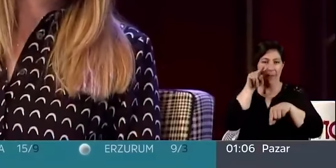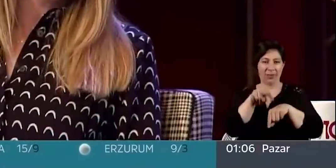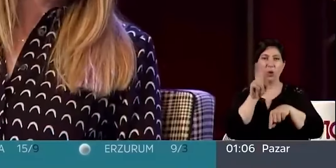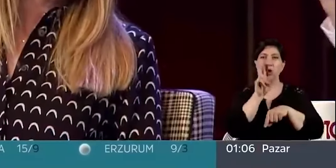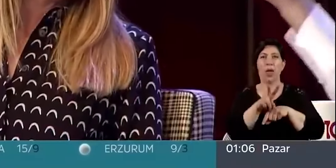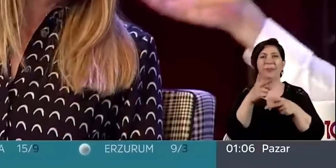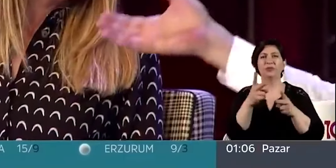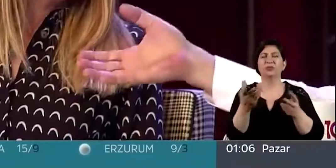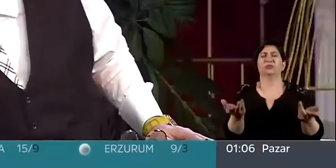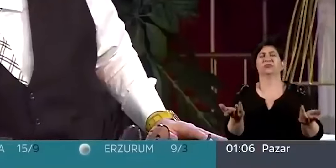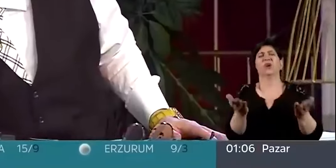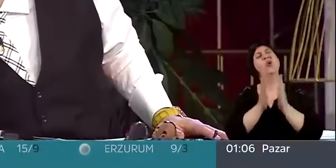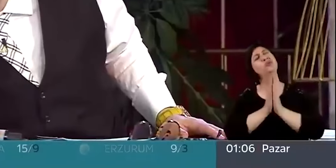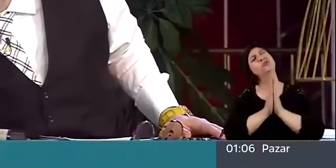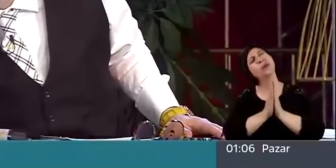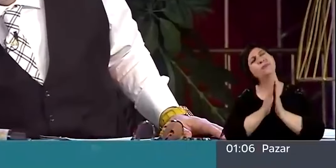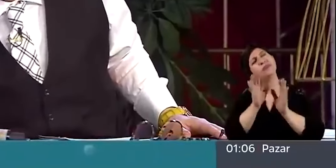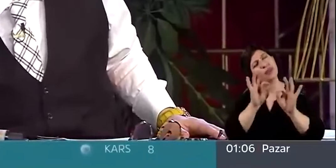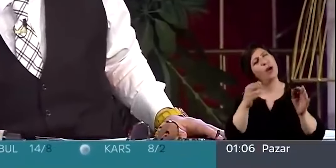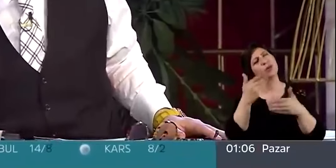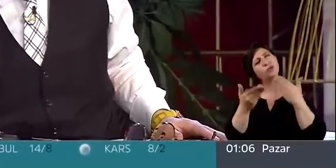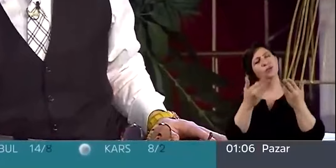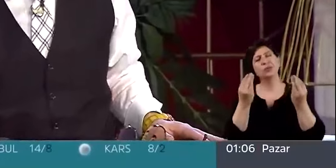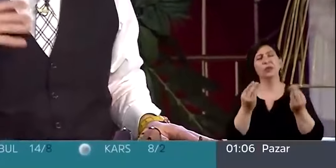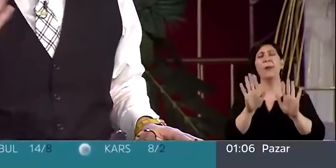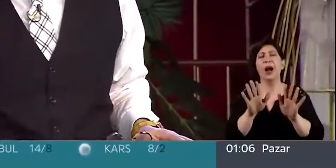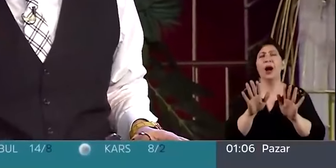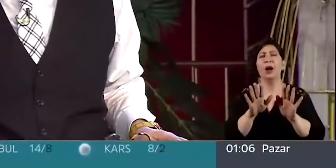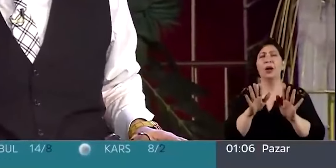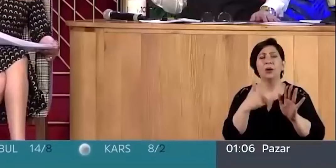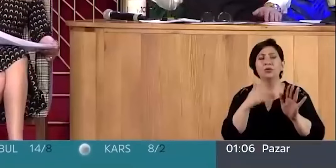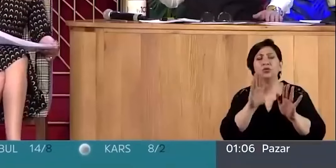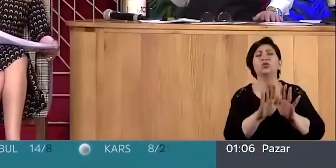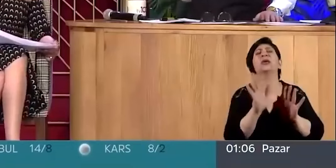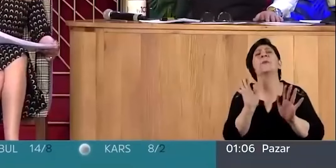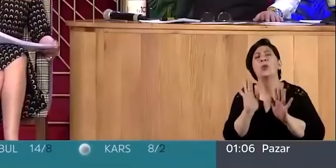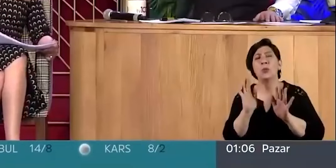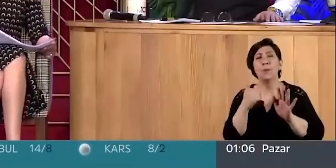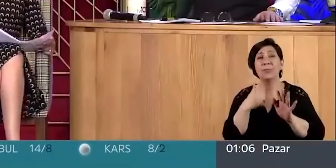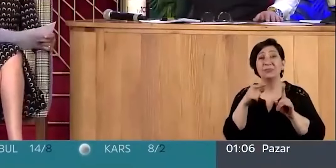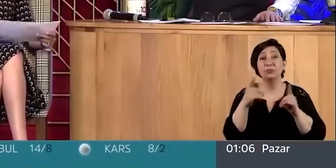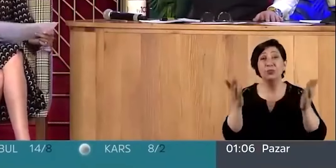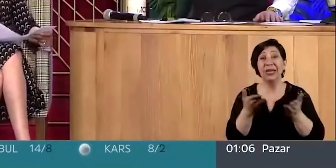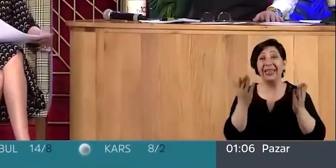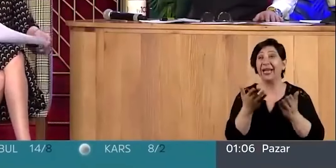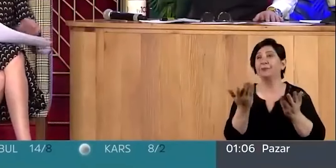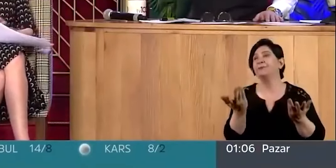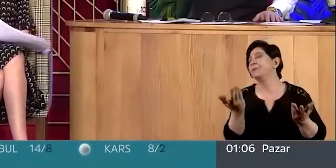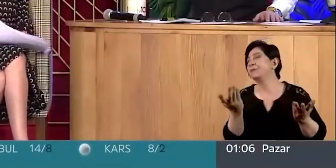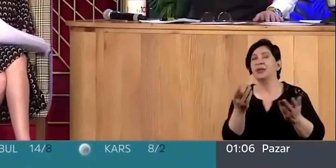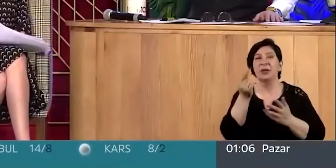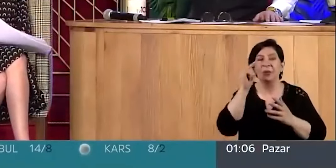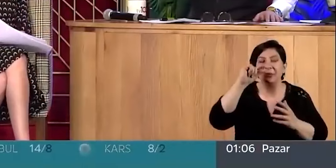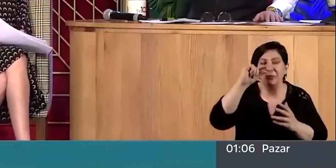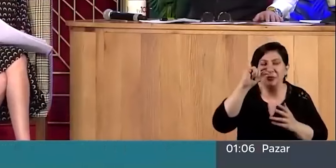görebiliyoruz. Yahu iyi de ben özür dilerim şimdi tam anlatıyorsun, iyi kes yani. Yani durduramıyorum. Ya biz bu kadar yani şu kadar bir